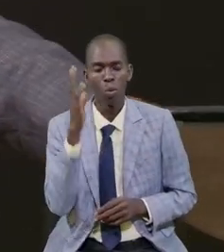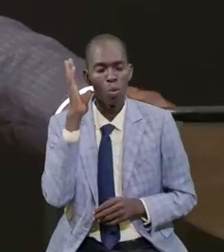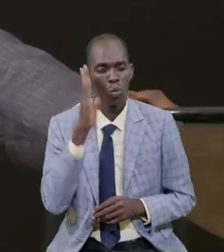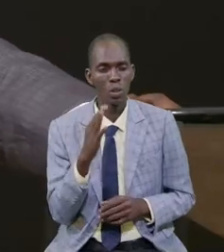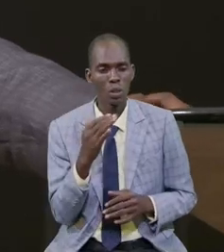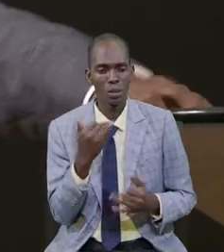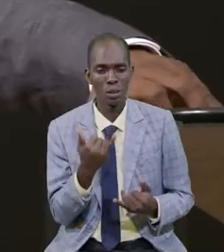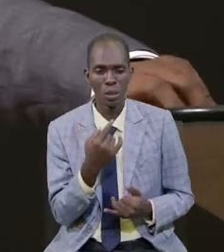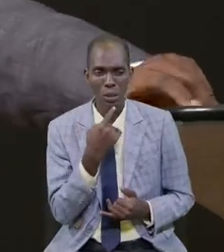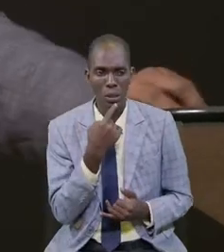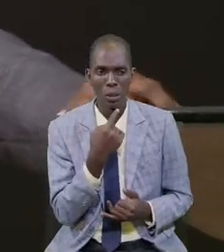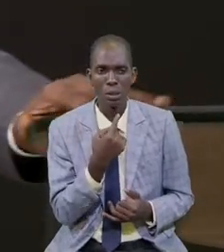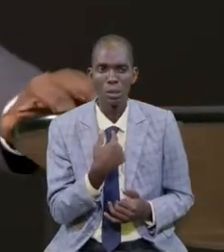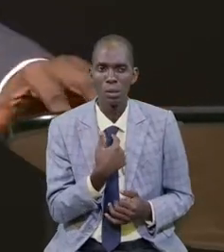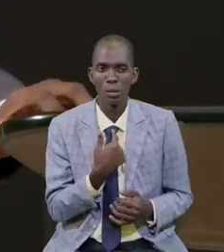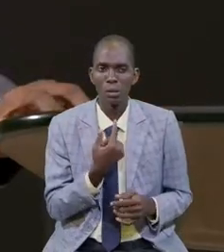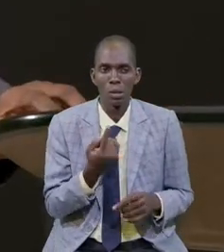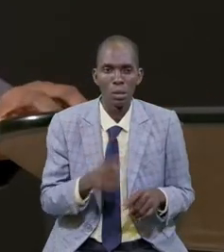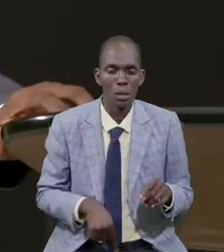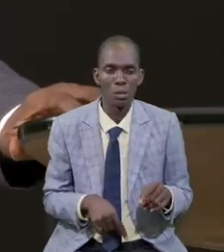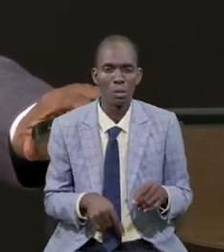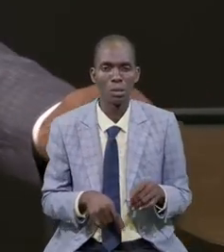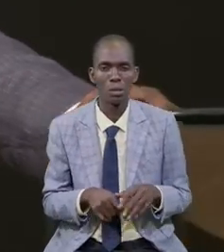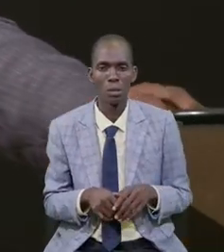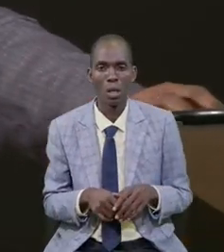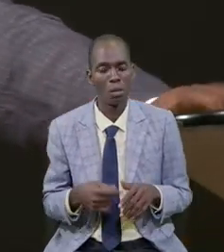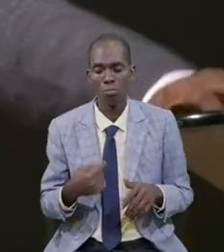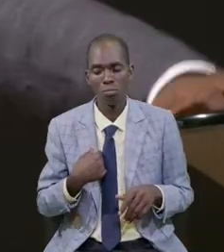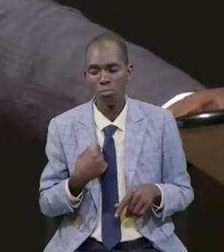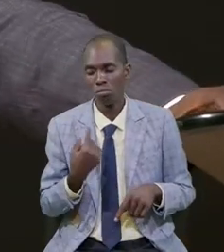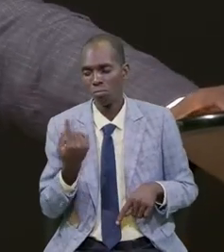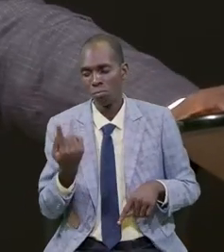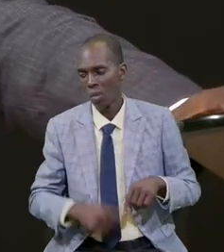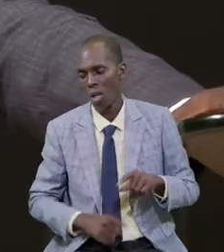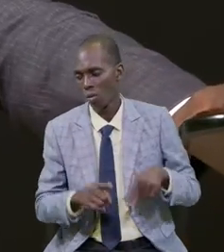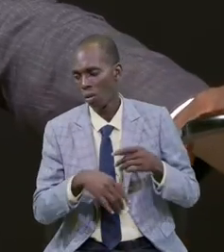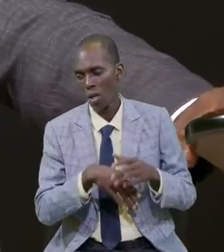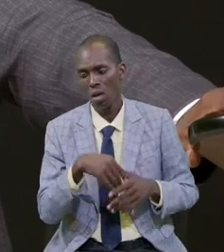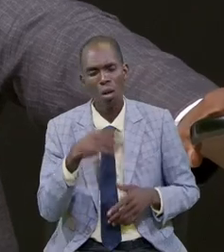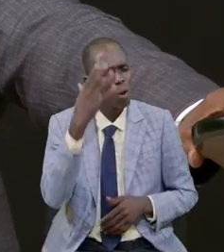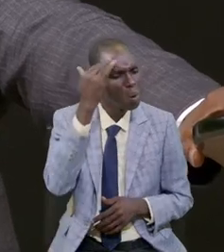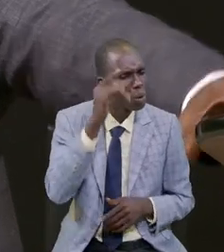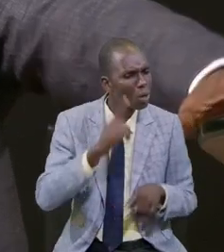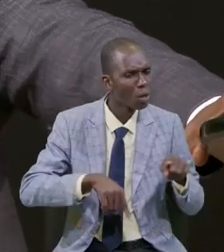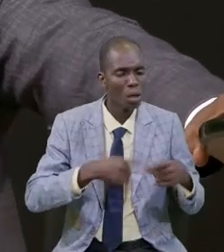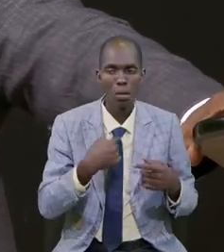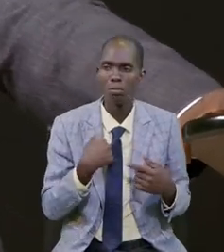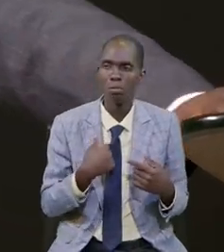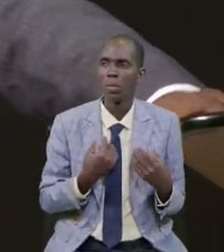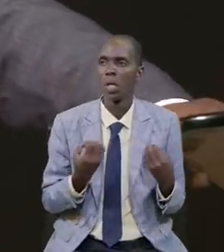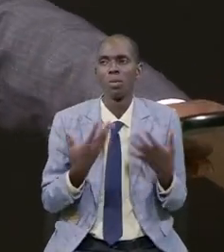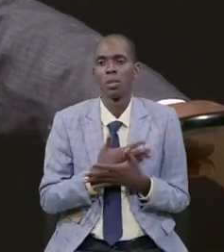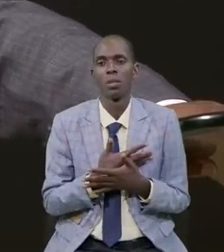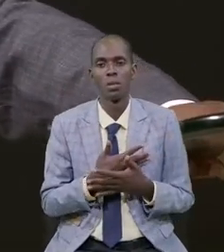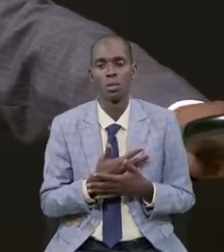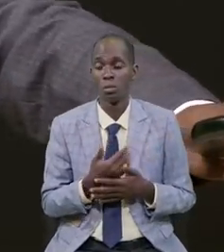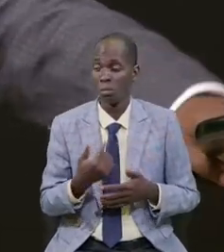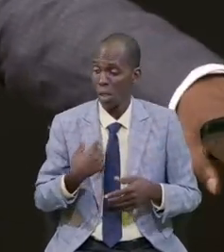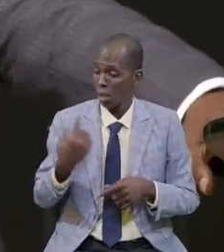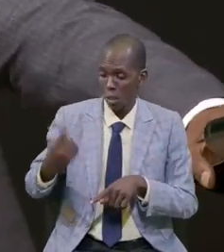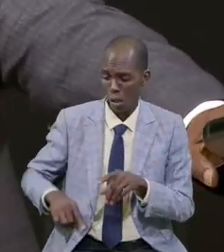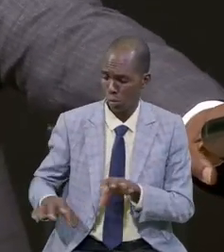dire, je ne peux pas. Moi, je ne peux pas sortir. Pourquoi? Il a peur. Je ne peux pas